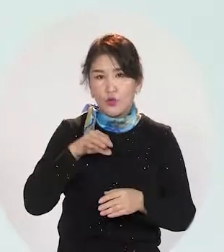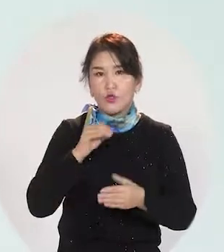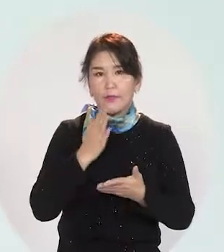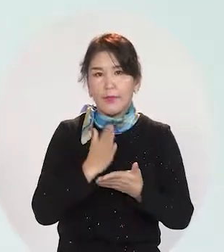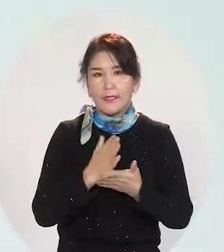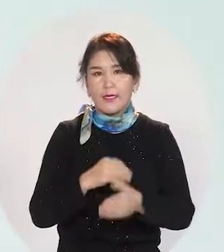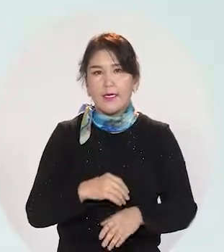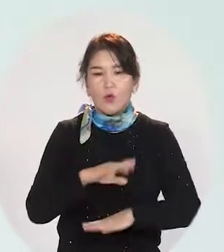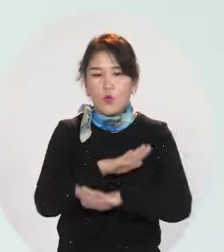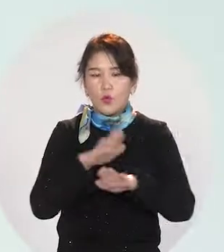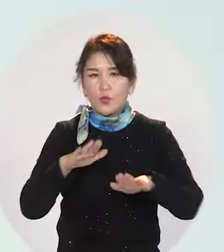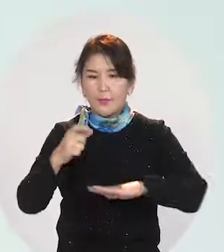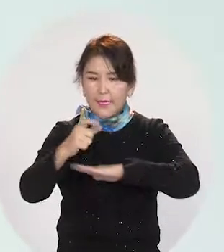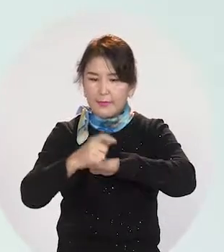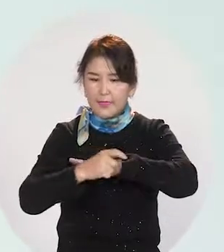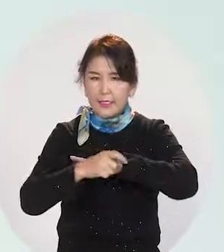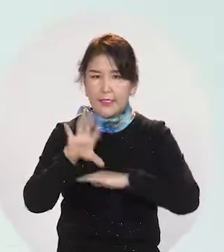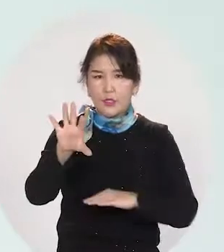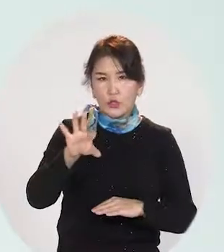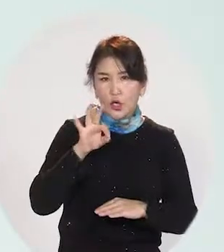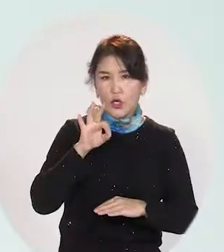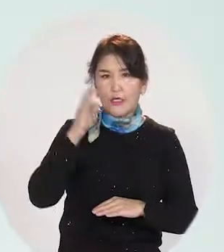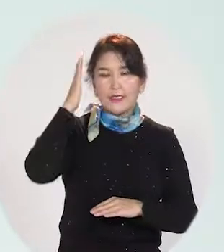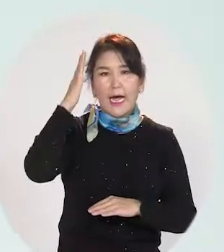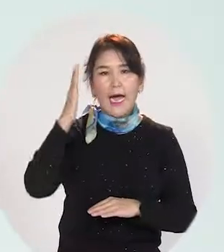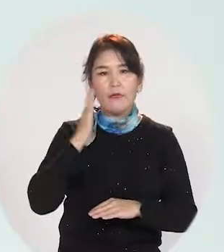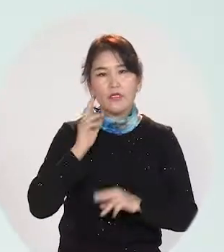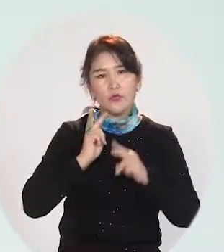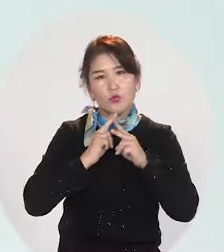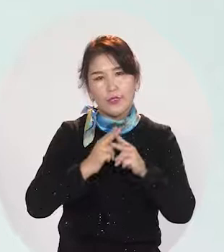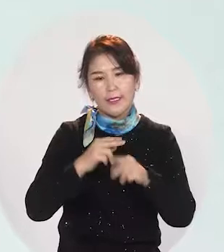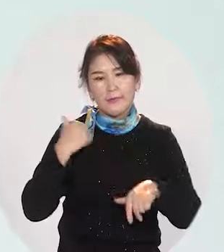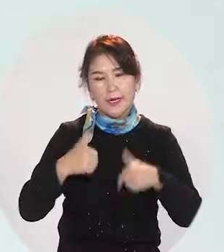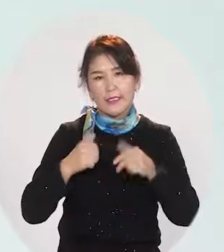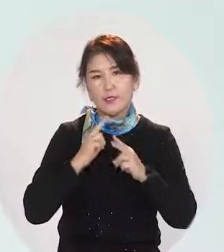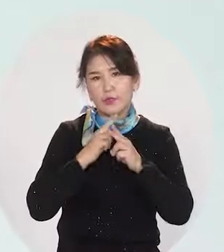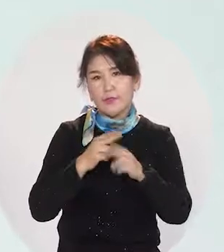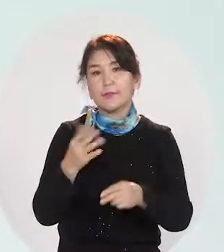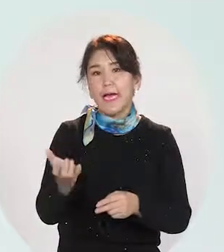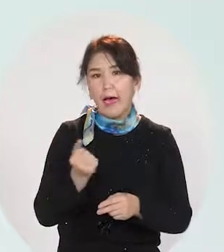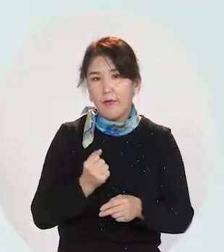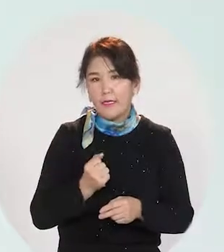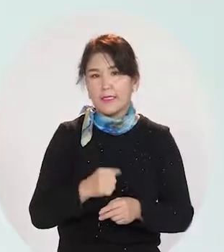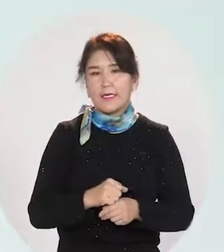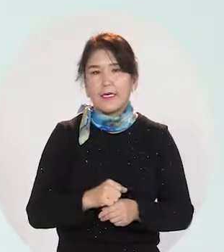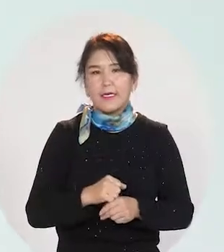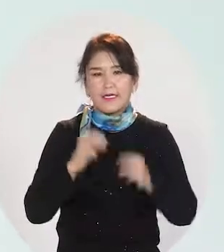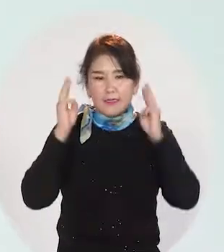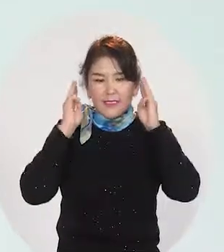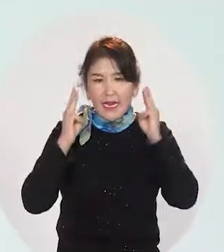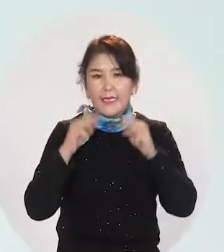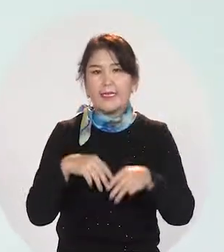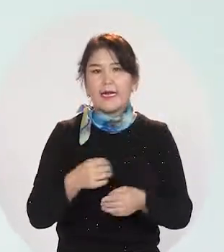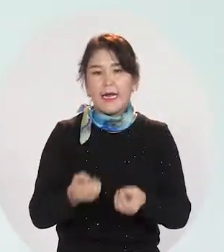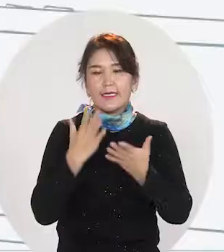мэрэгчлээ сонгох гэж эцэг эхчүүдийн тусламжийг, багш нарын тусламжийг авах юм шаардлага гардаг. Бүх зүйл дээр яг эрэл